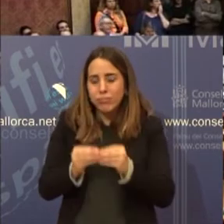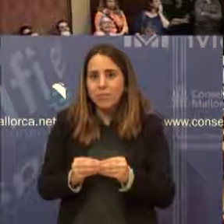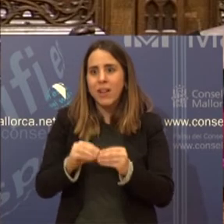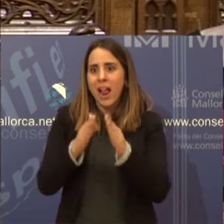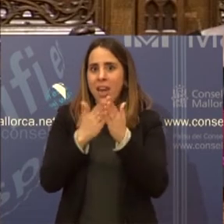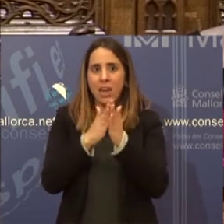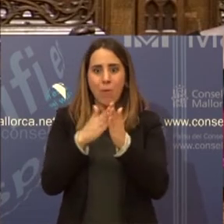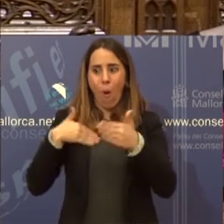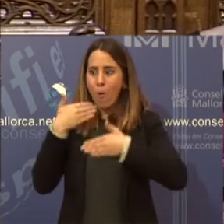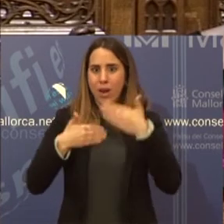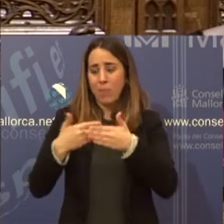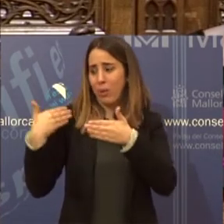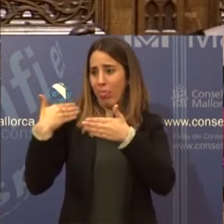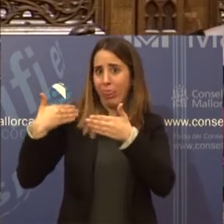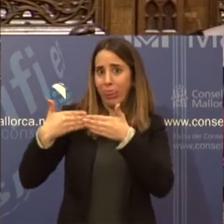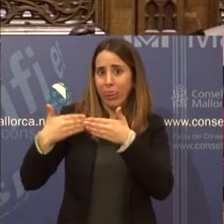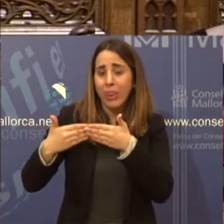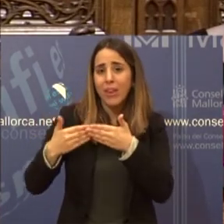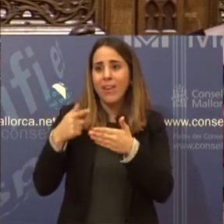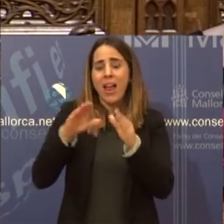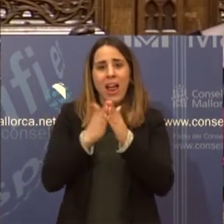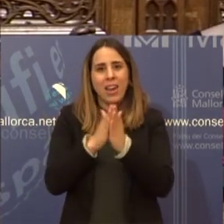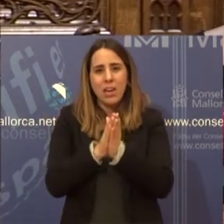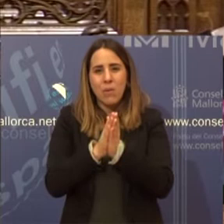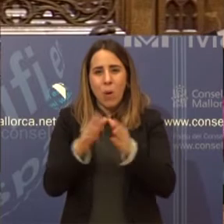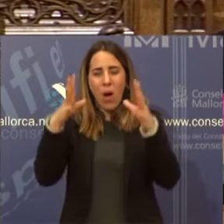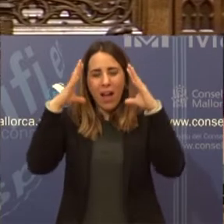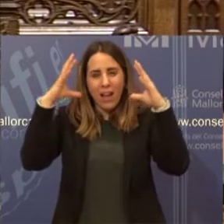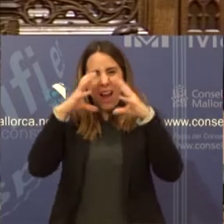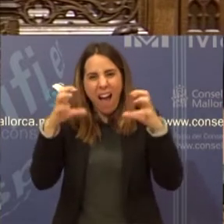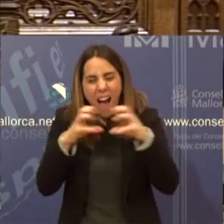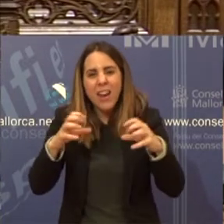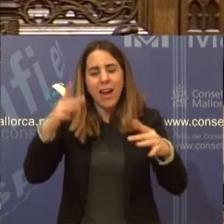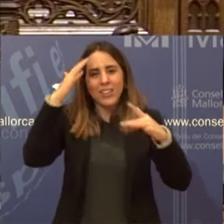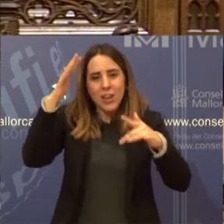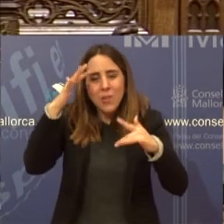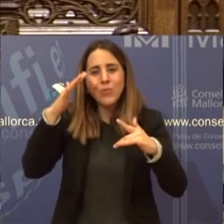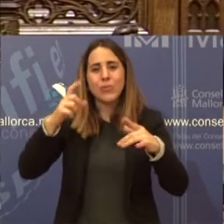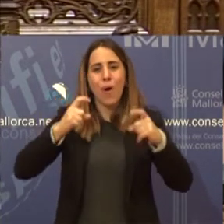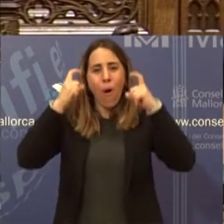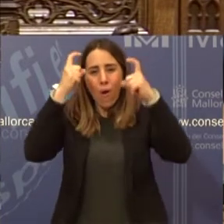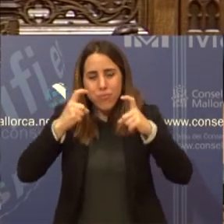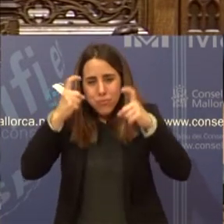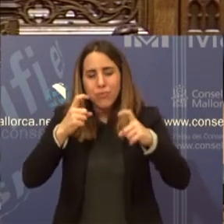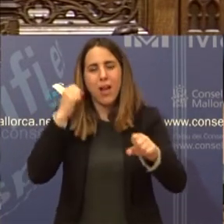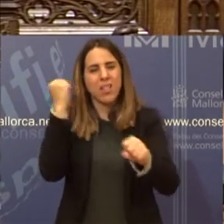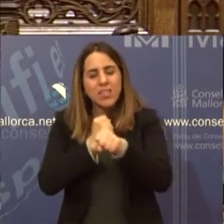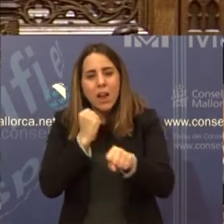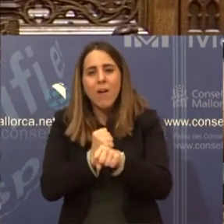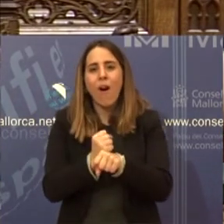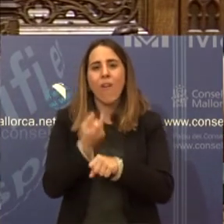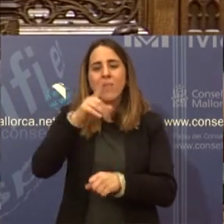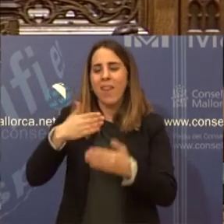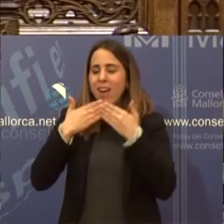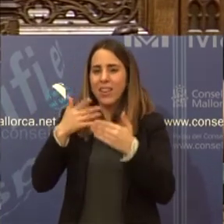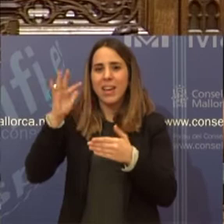fet en molt poc temps, però sabem que amb molta il·lusió, molta dedicació, amb molt d'entusiasme. Agrair